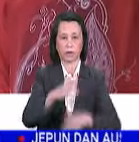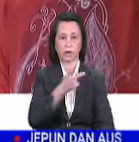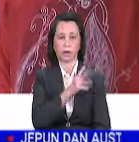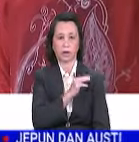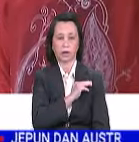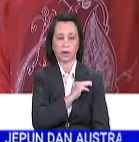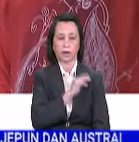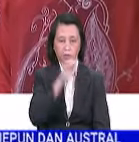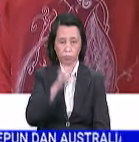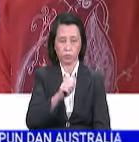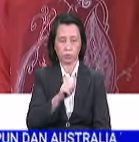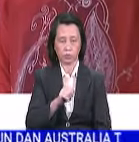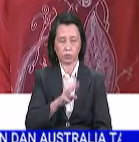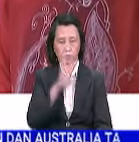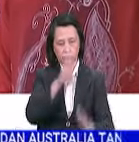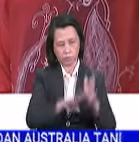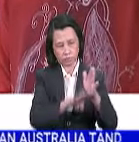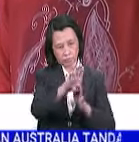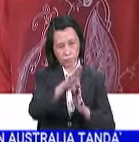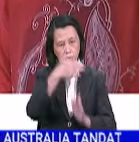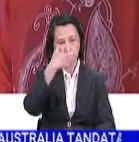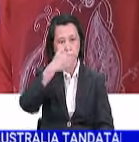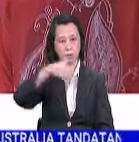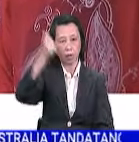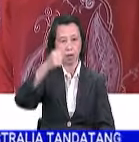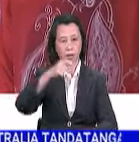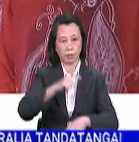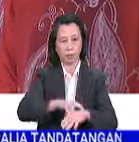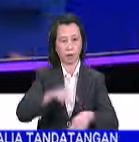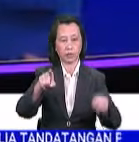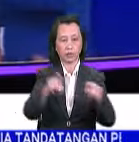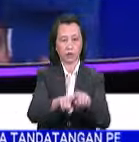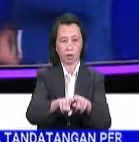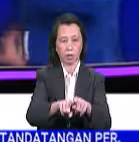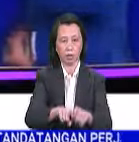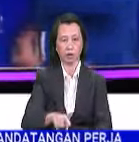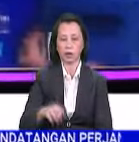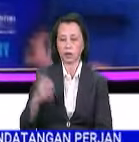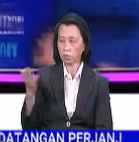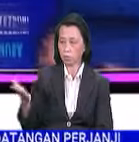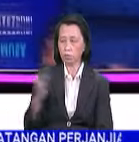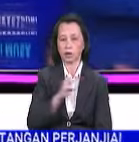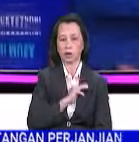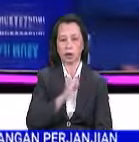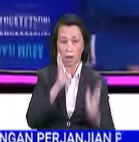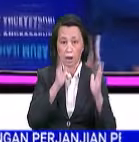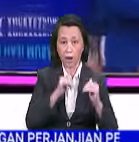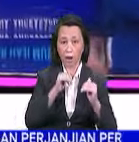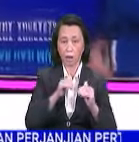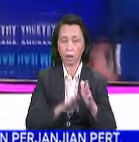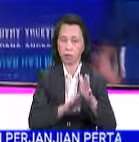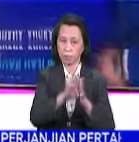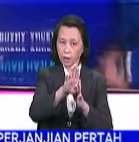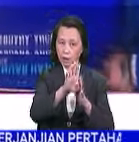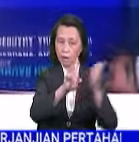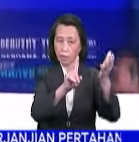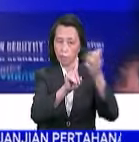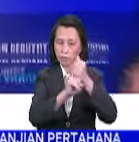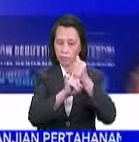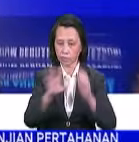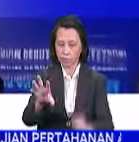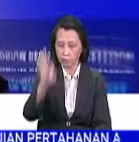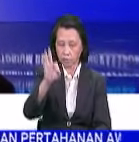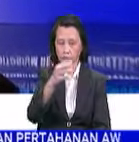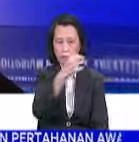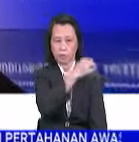mampu menghasilkan prestasi yang lebih cemerlang. Pada masa yang sama, Tan Sri Anwar berharap prestasi itu dicapai melalui